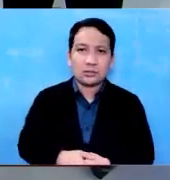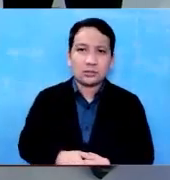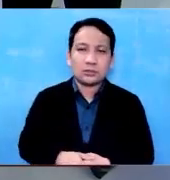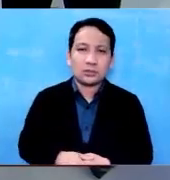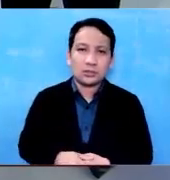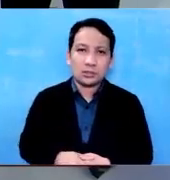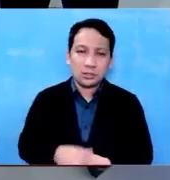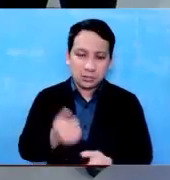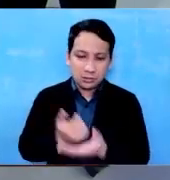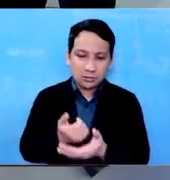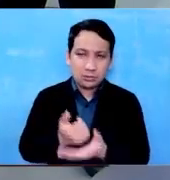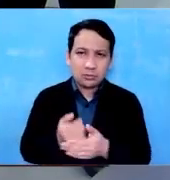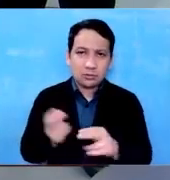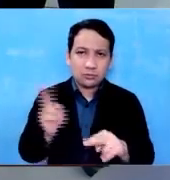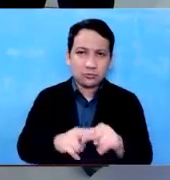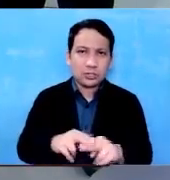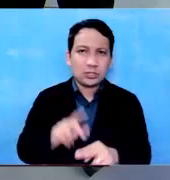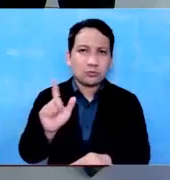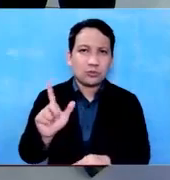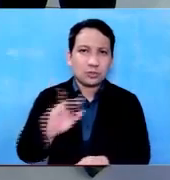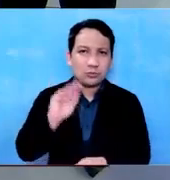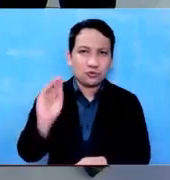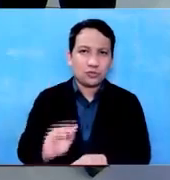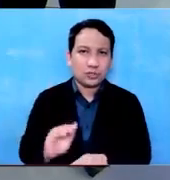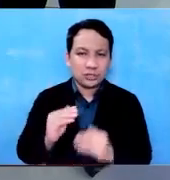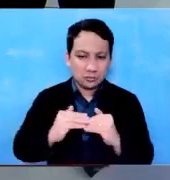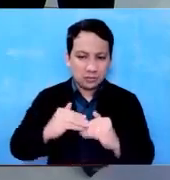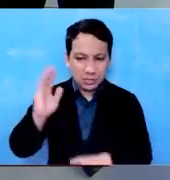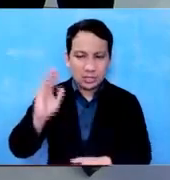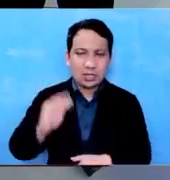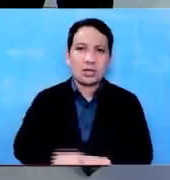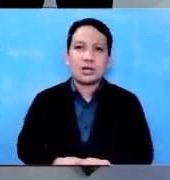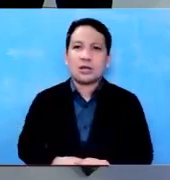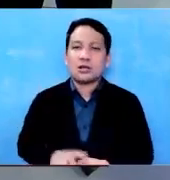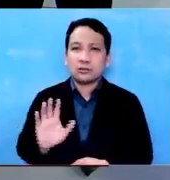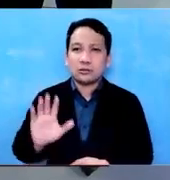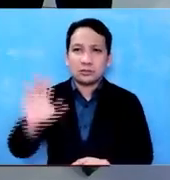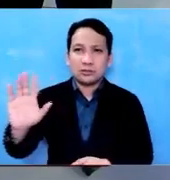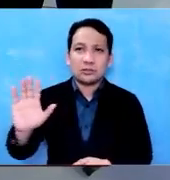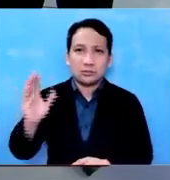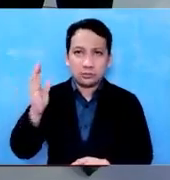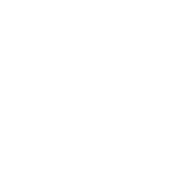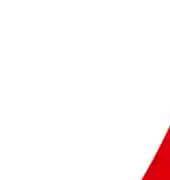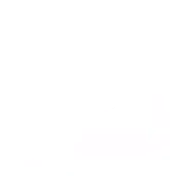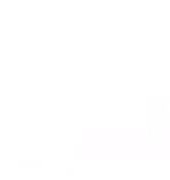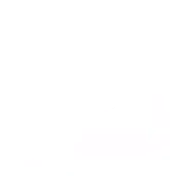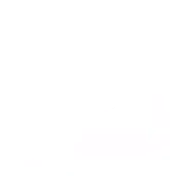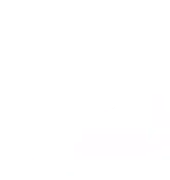mas malaki ng 20% dahil mas mataas ang kanilang pinag-aralan.